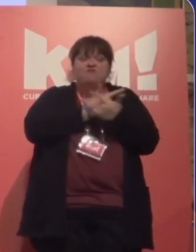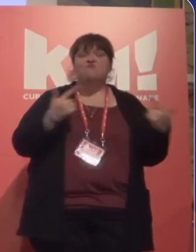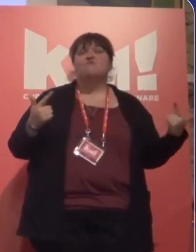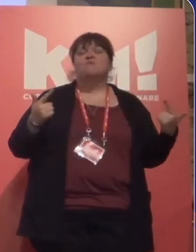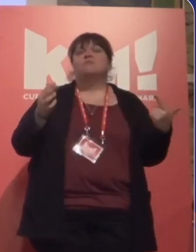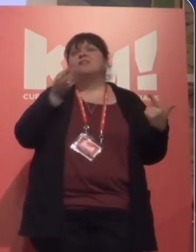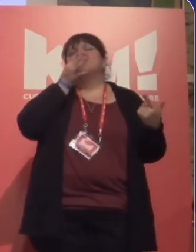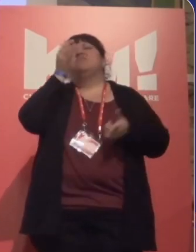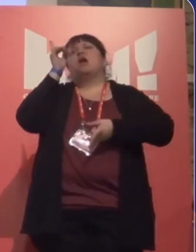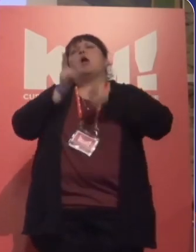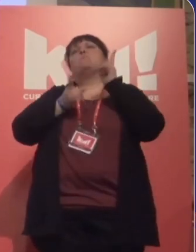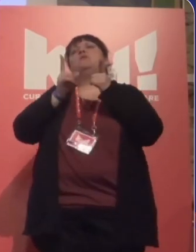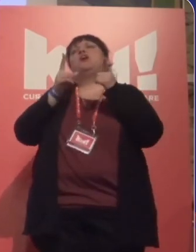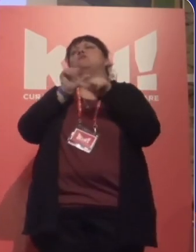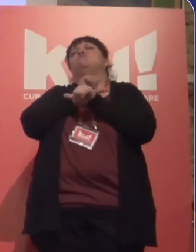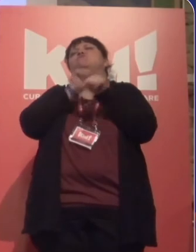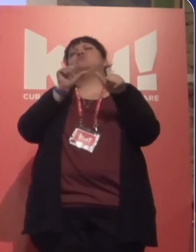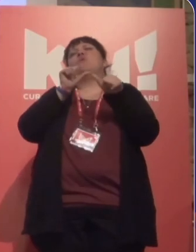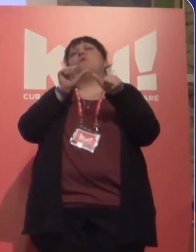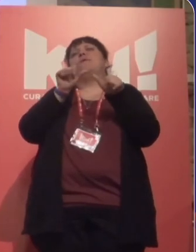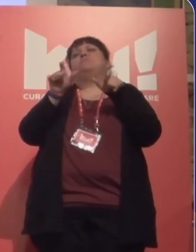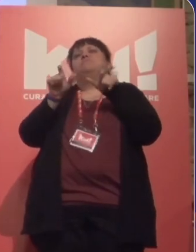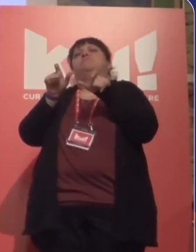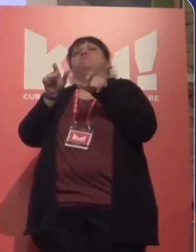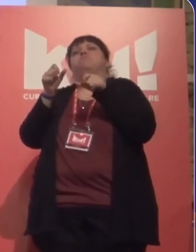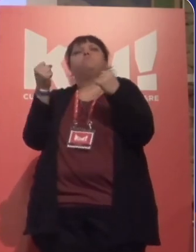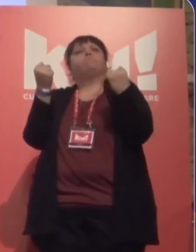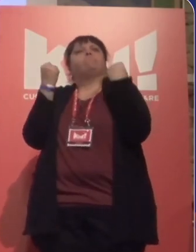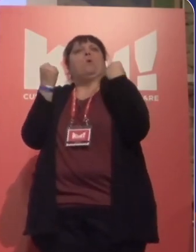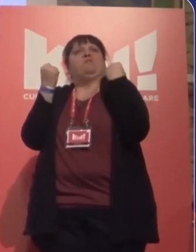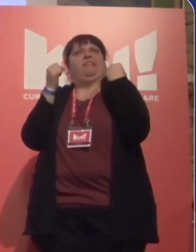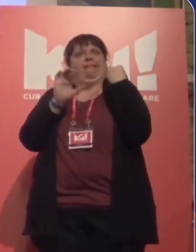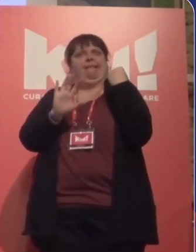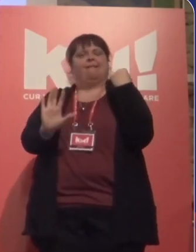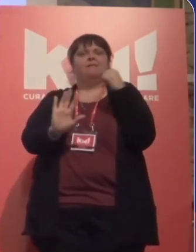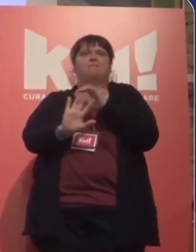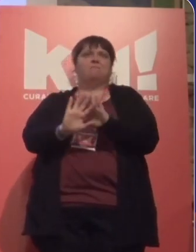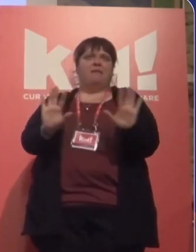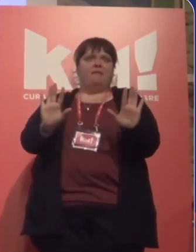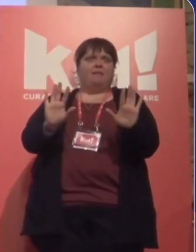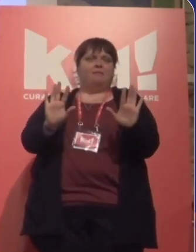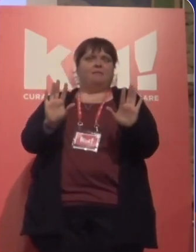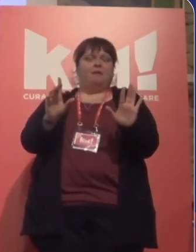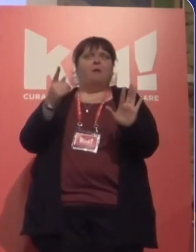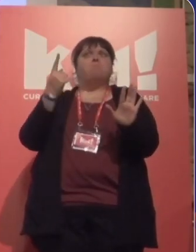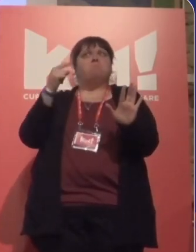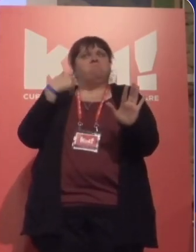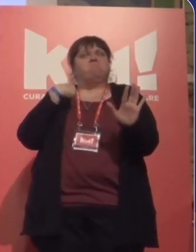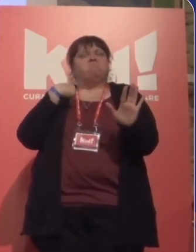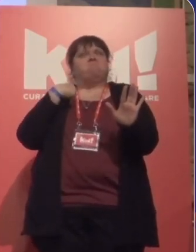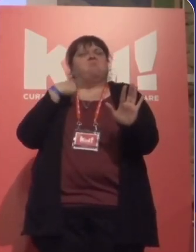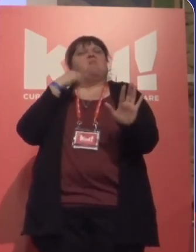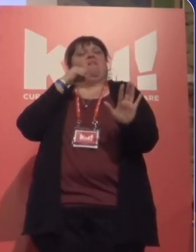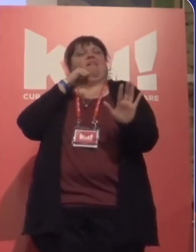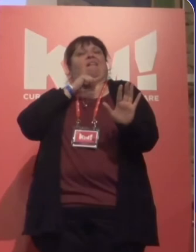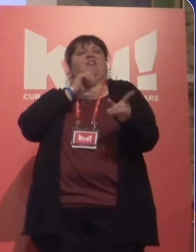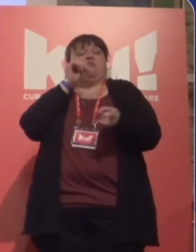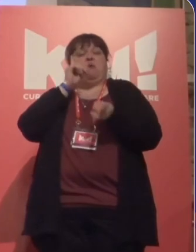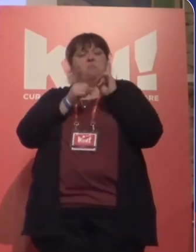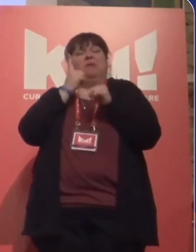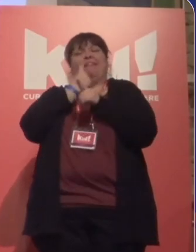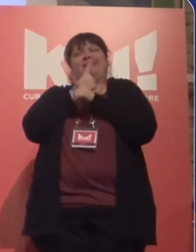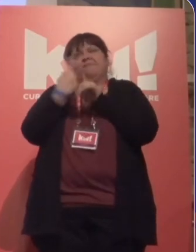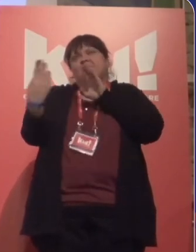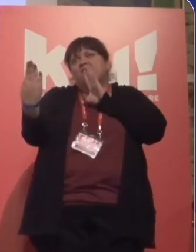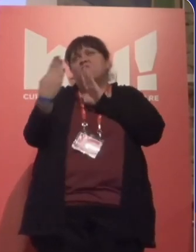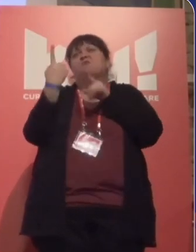io credo debba confrontarsi con questa necessità ora io non so come funzionano le